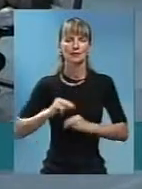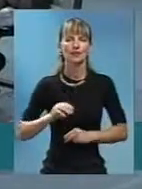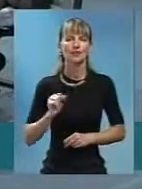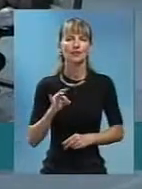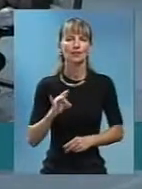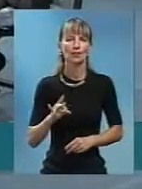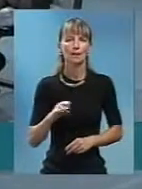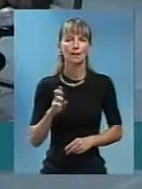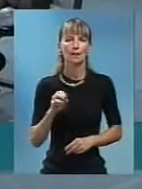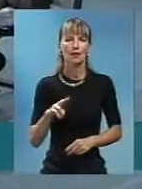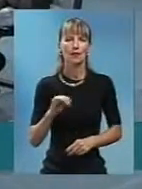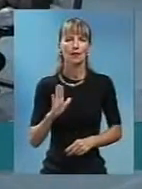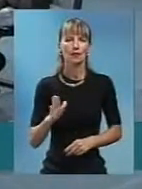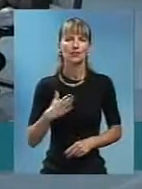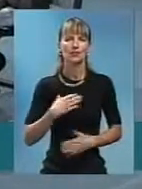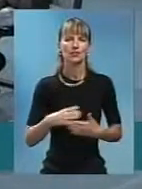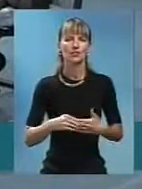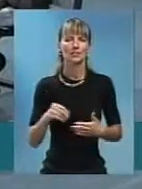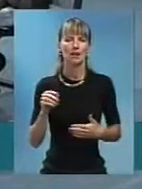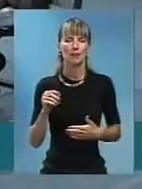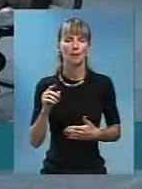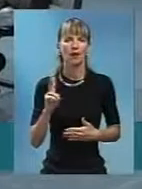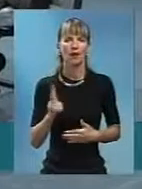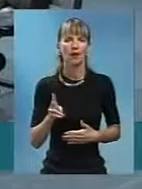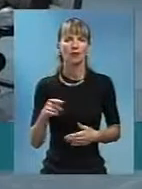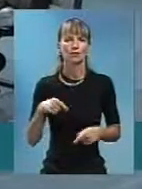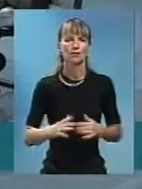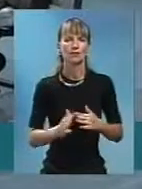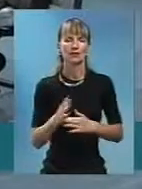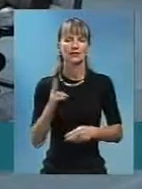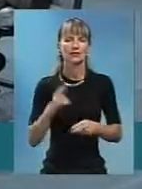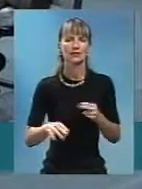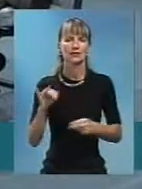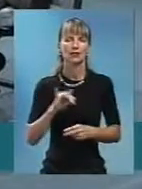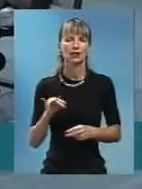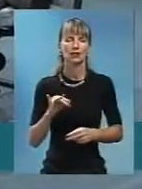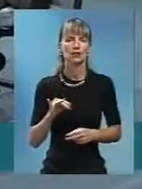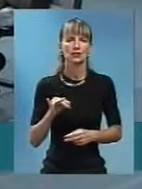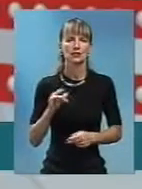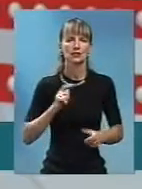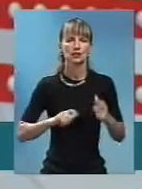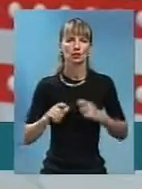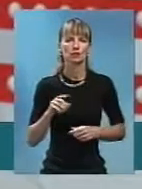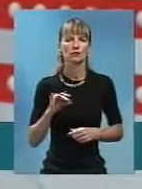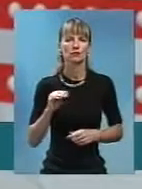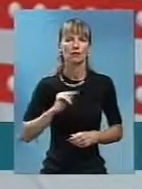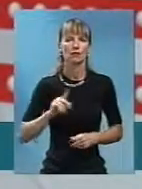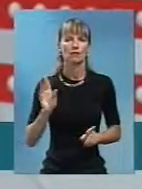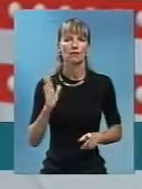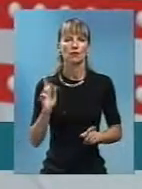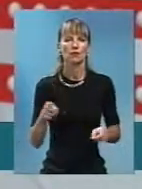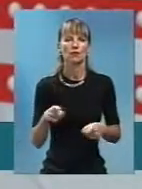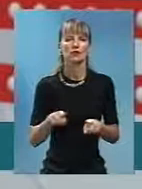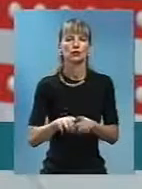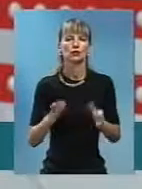Федорович Білов. Він наш земляк, він виріс тут, закінчив історичний факультет, попрацював у музеї. А потім так